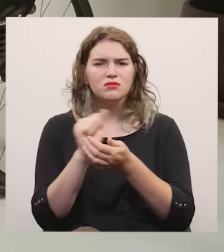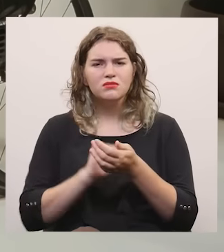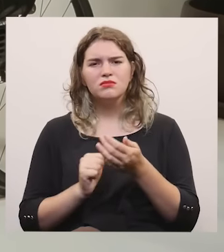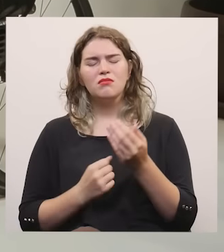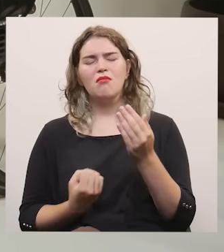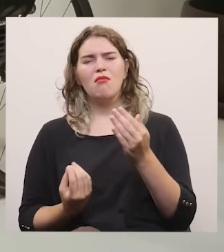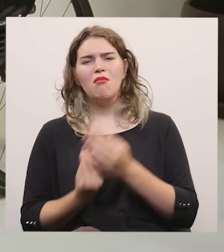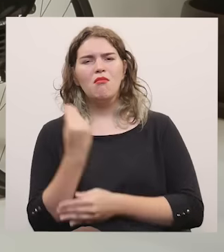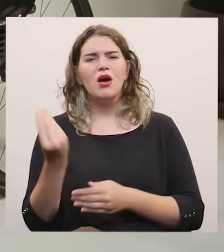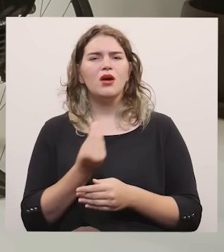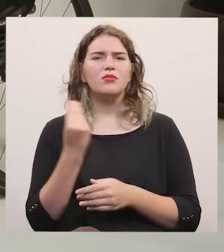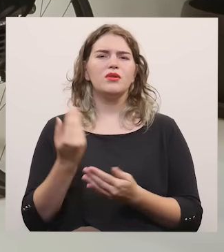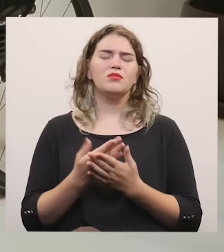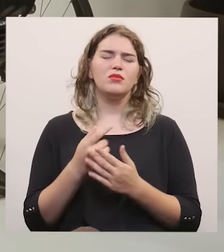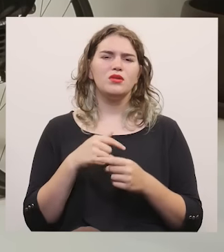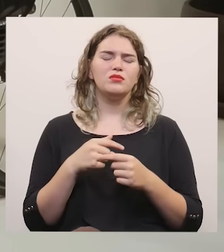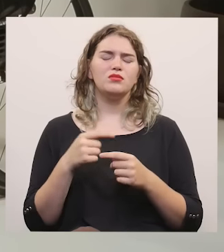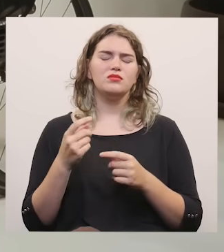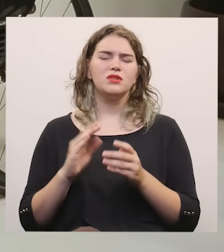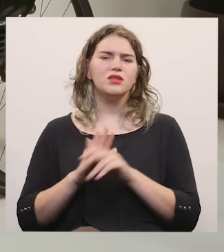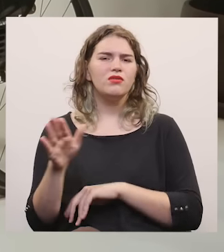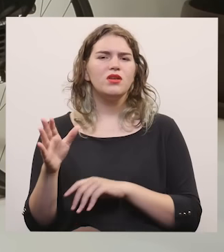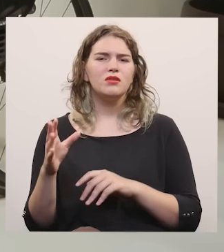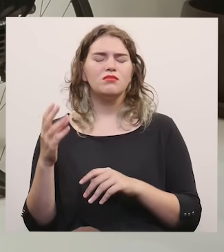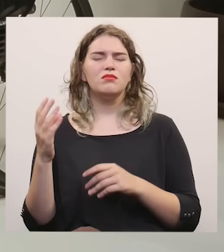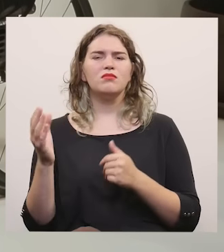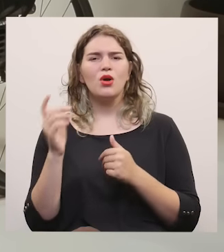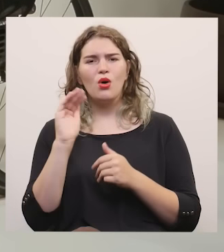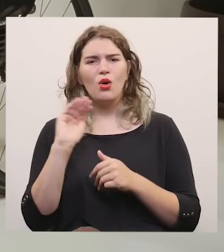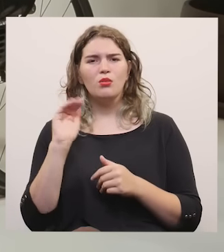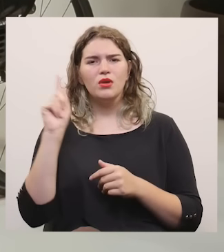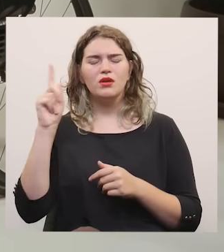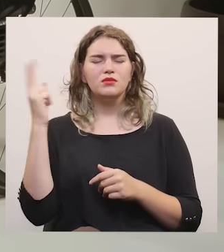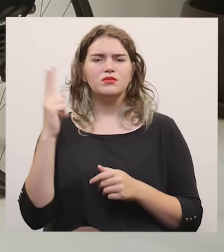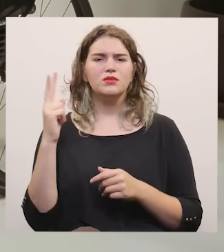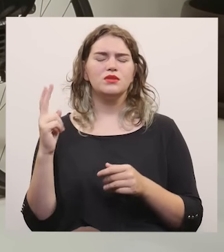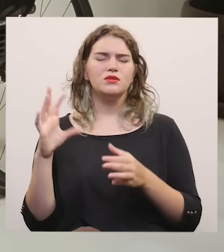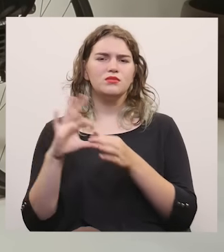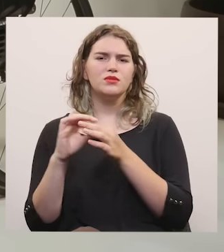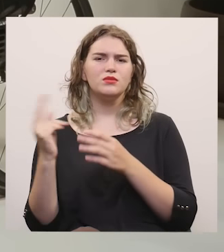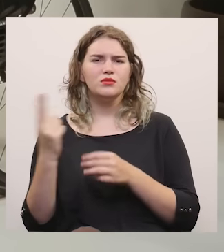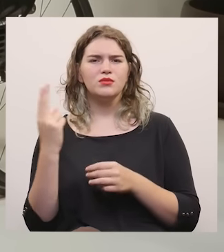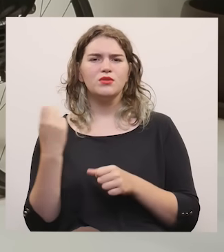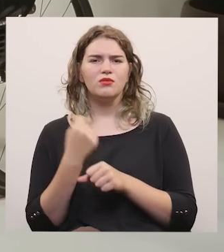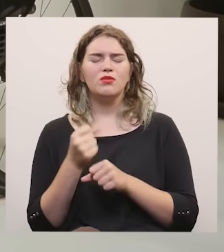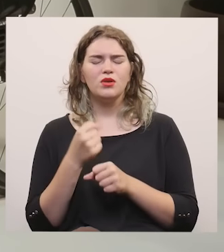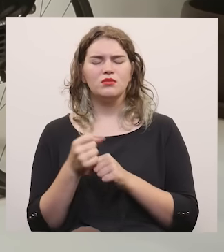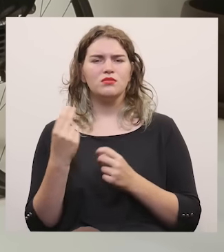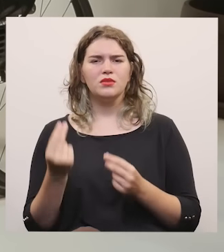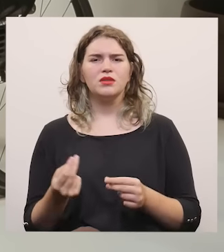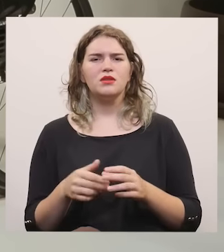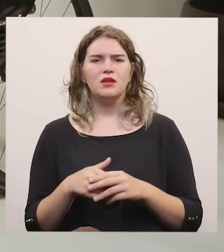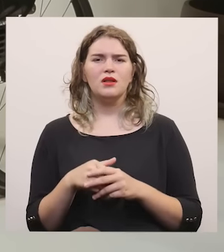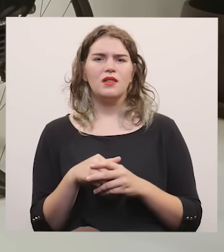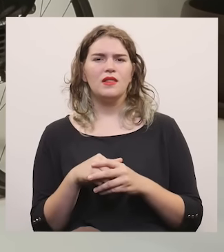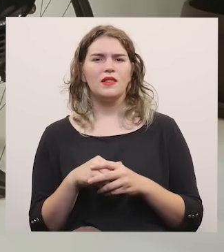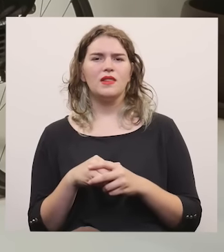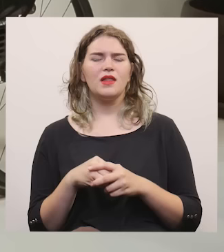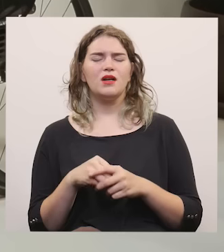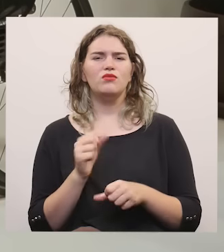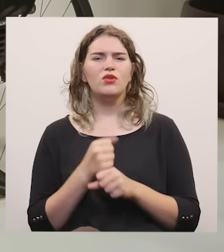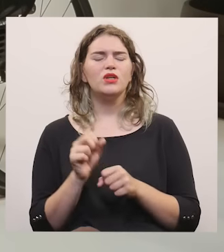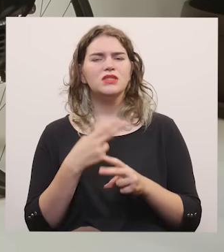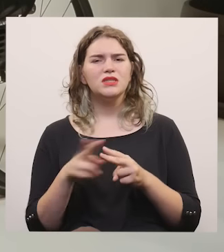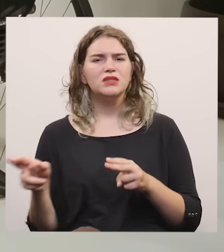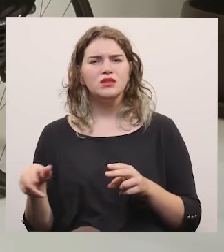șlefuirea noastră ca să devenim mai aproape copii al lui Dumnezeu cu adevărat. Florin, foarte, foarte